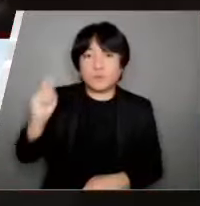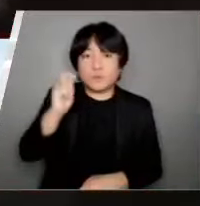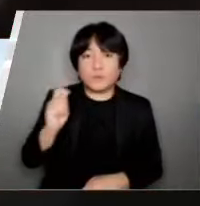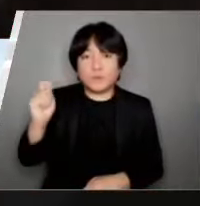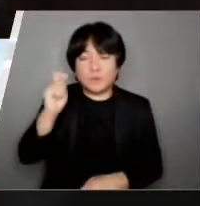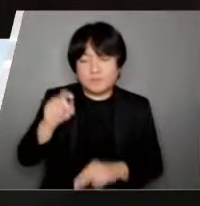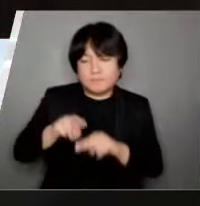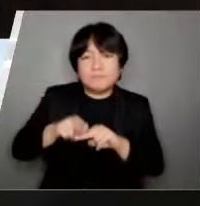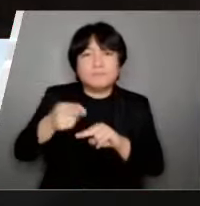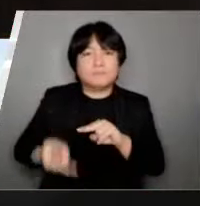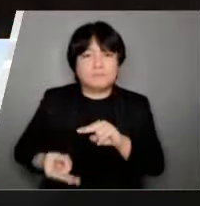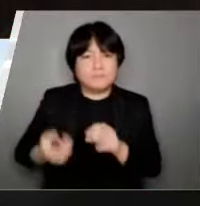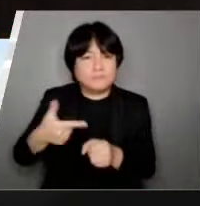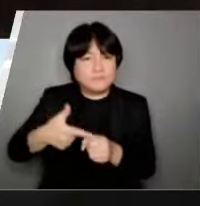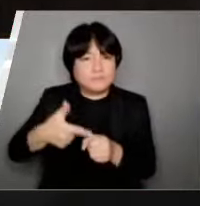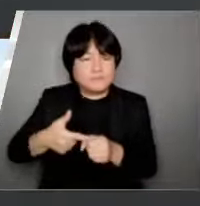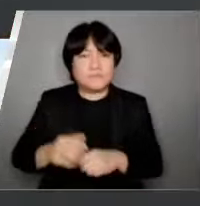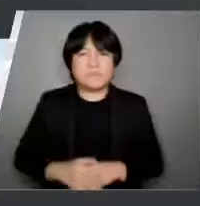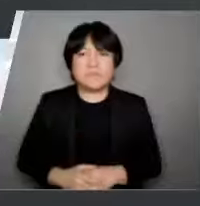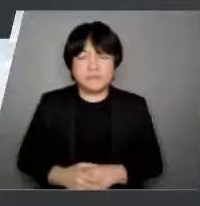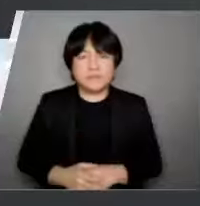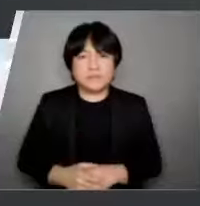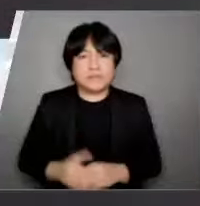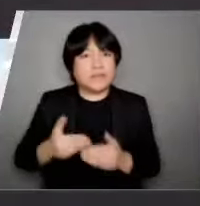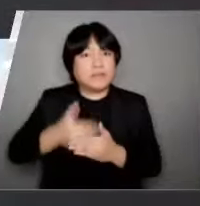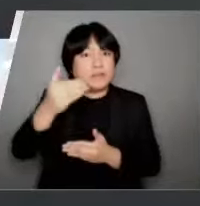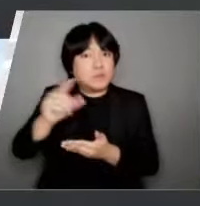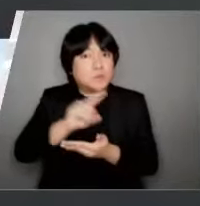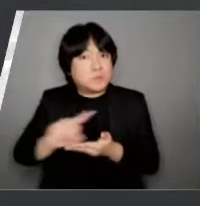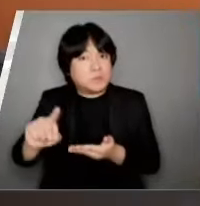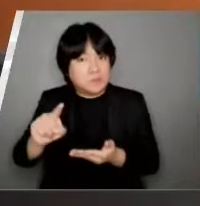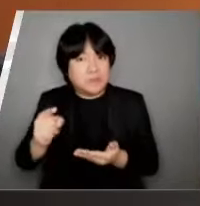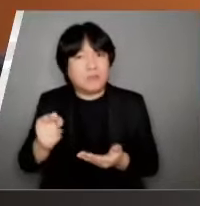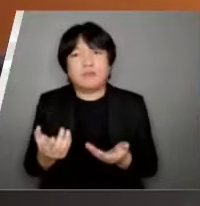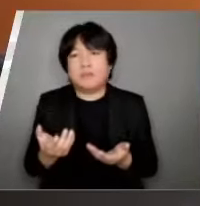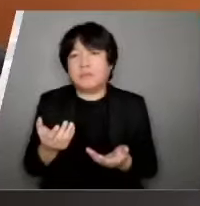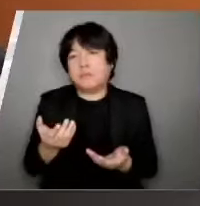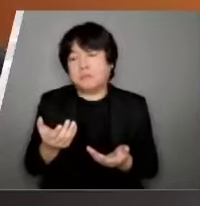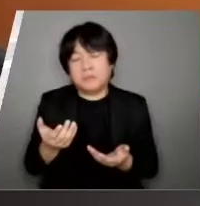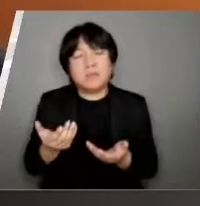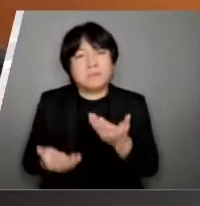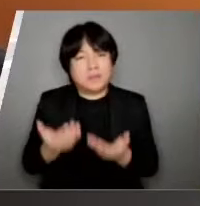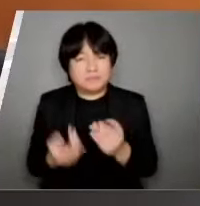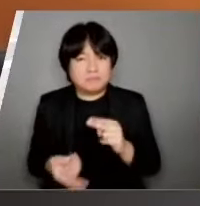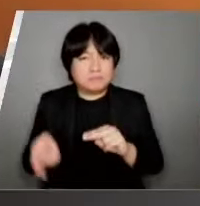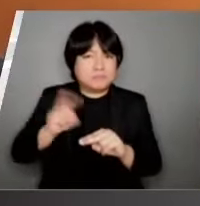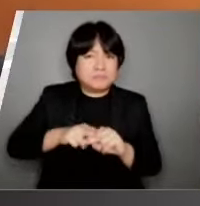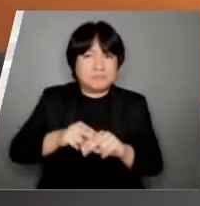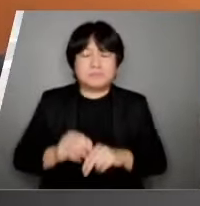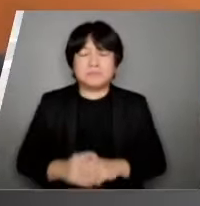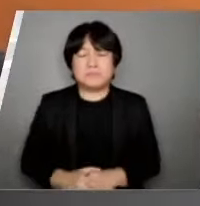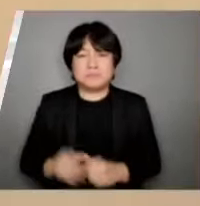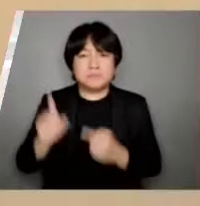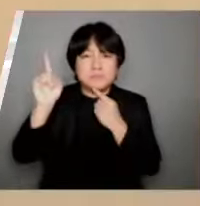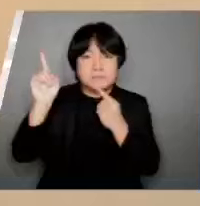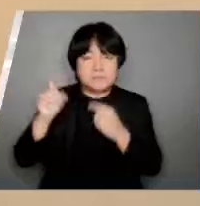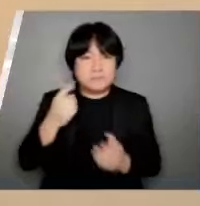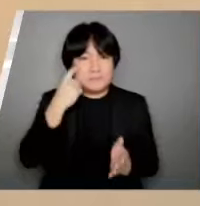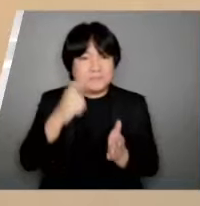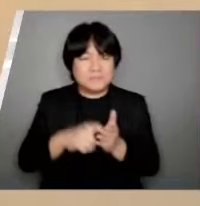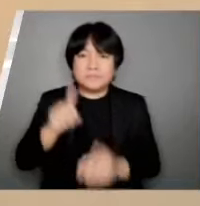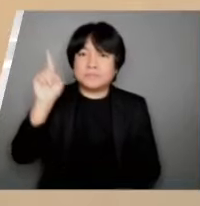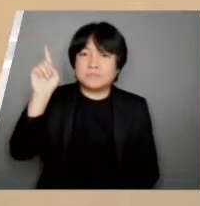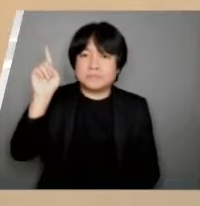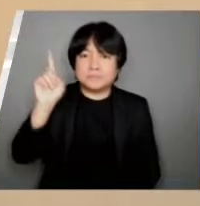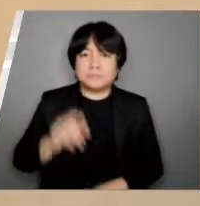petrolyo sa susunod na linggo. Sa taya ng Department of Energy Oil Industry Management Bureau, batay sa 4-day trading, hanggang 90